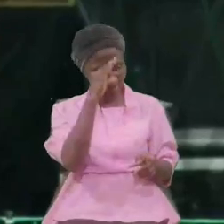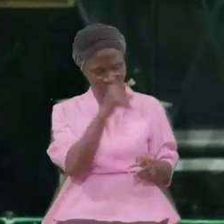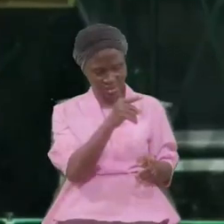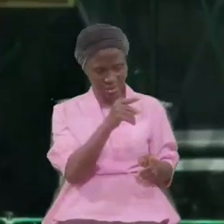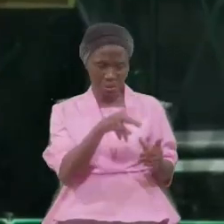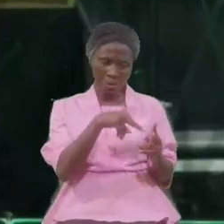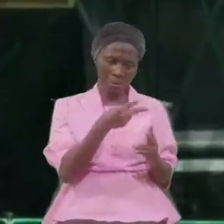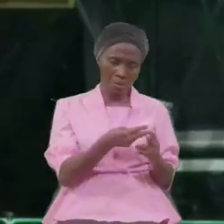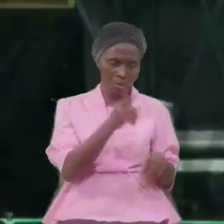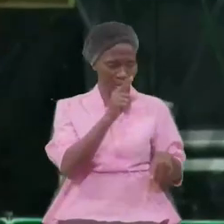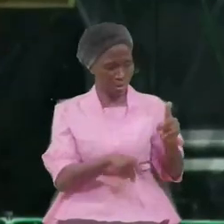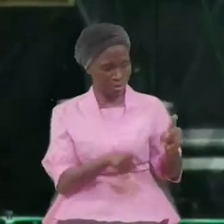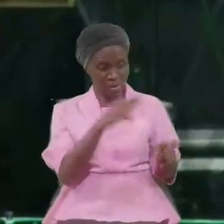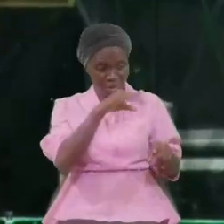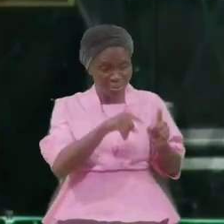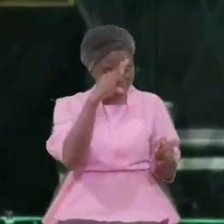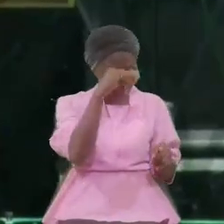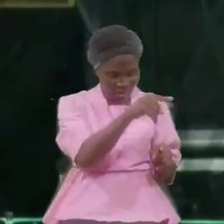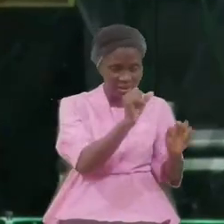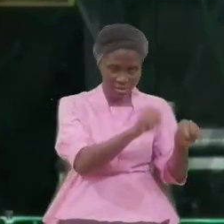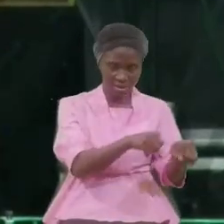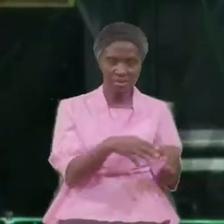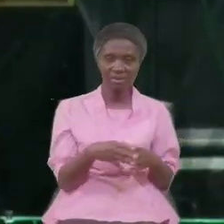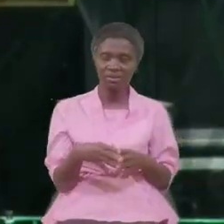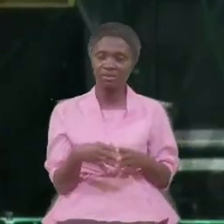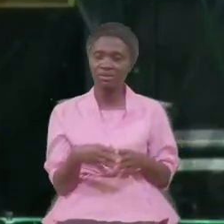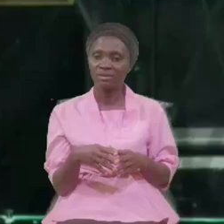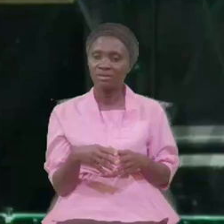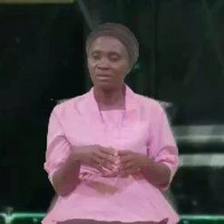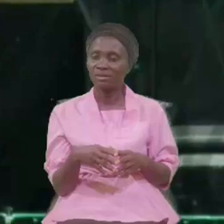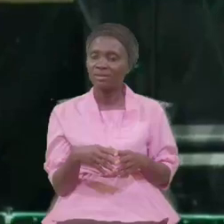Pour dire, il ne peut pas, mais il peut te nourrir parce qu'il a la nourriture.